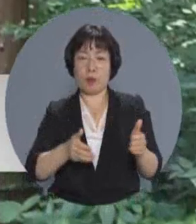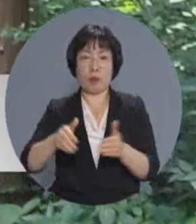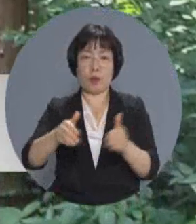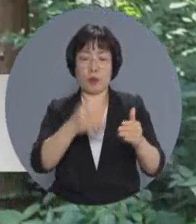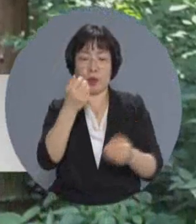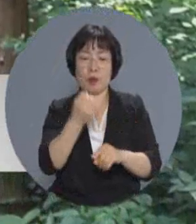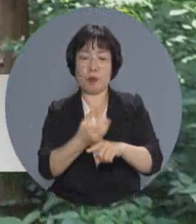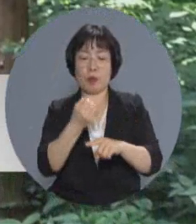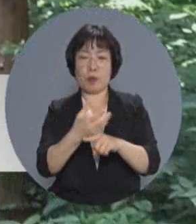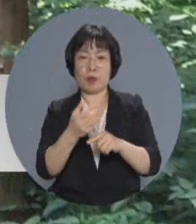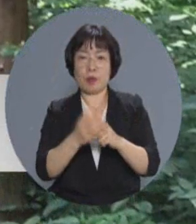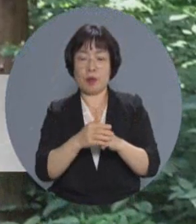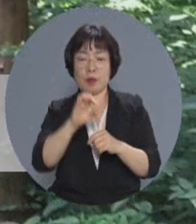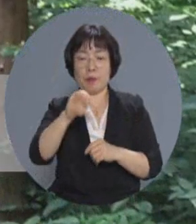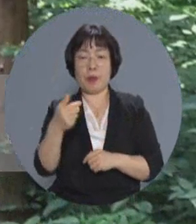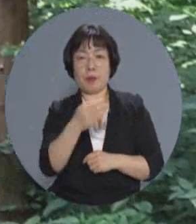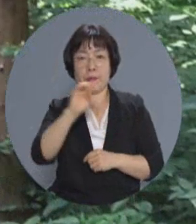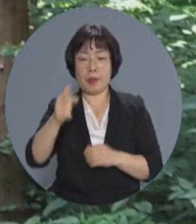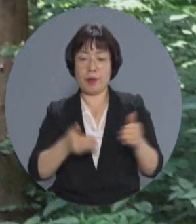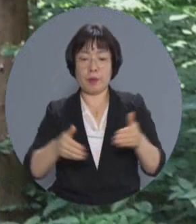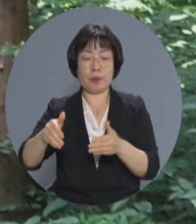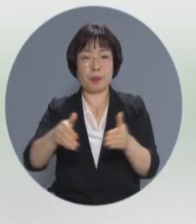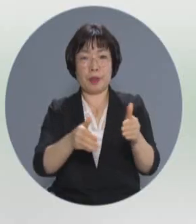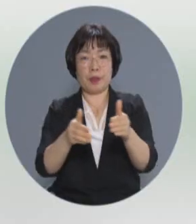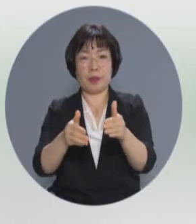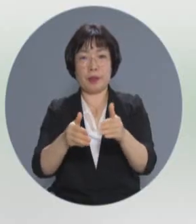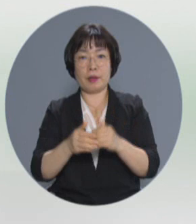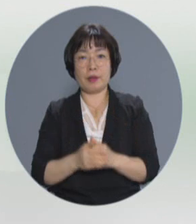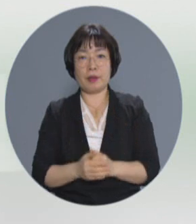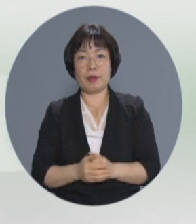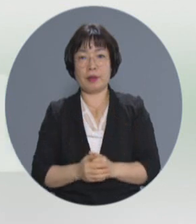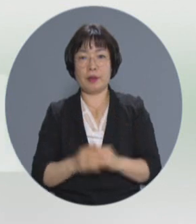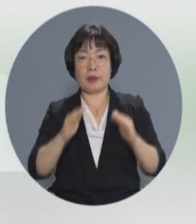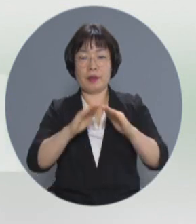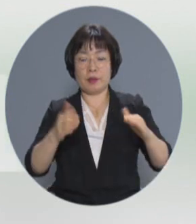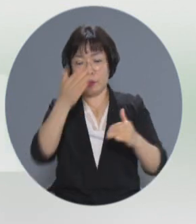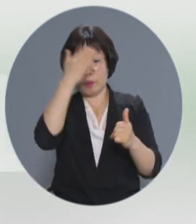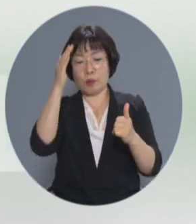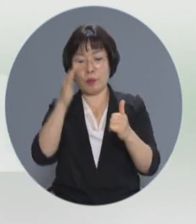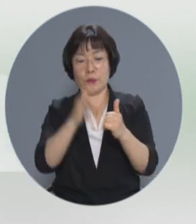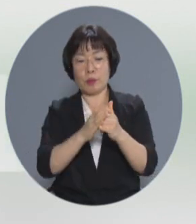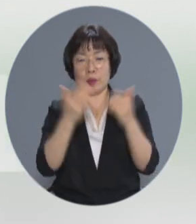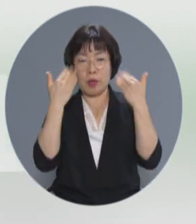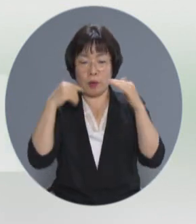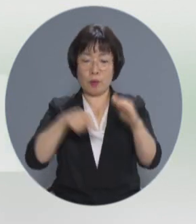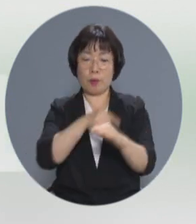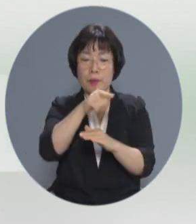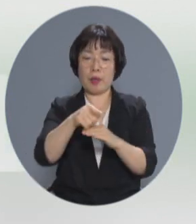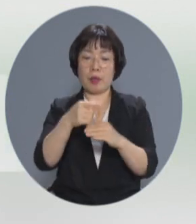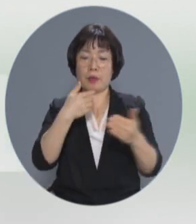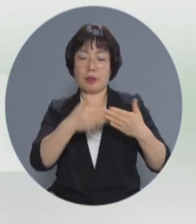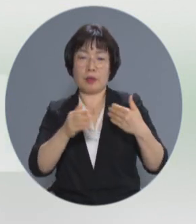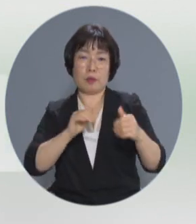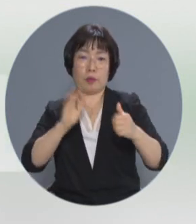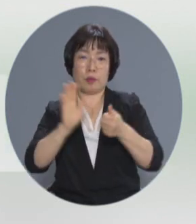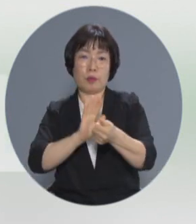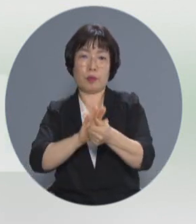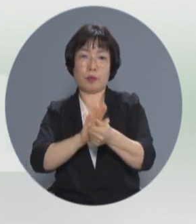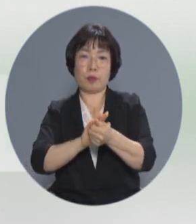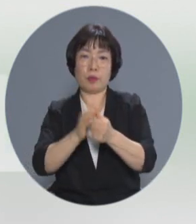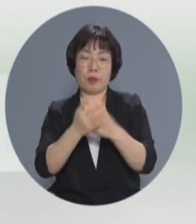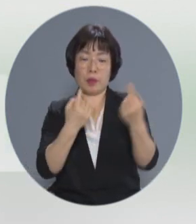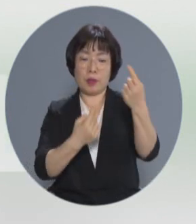보성활성산성 편백숲길입니다 전남 청소년의 교실박 체험활동을 지원하는 특별한 소풍